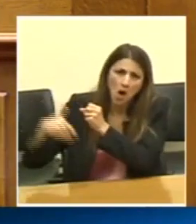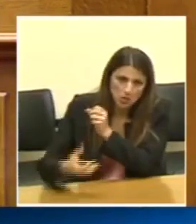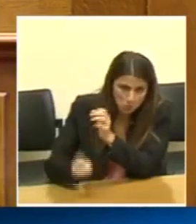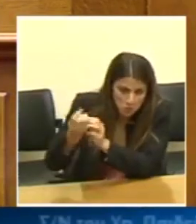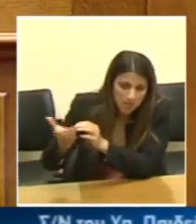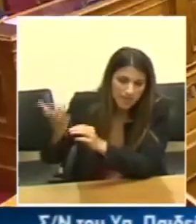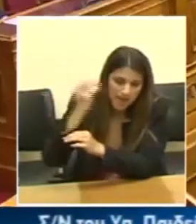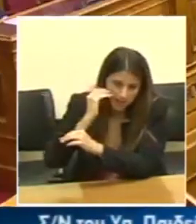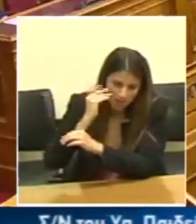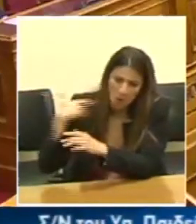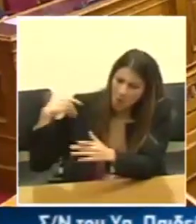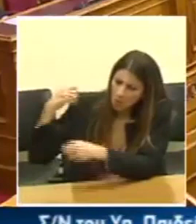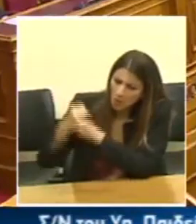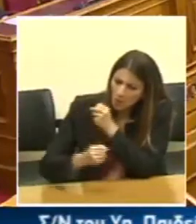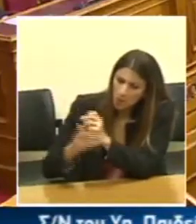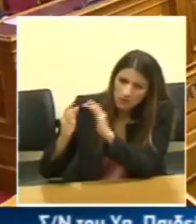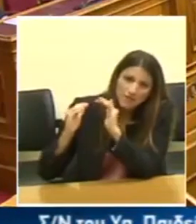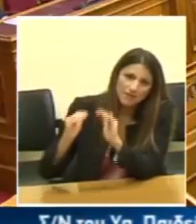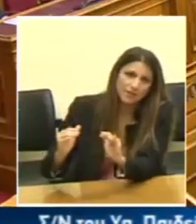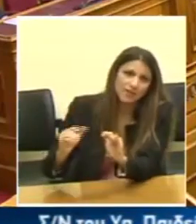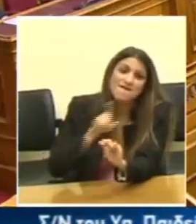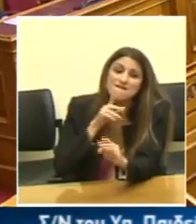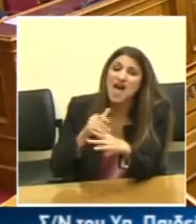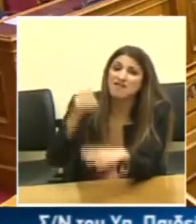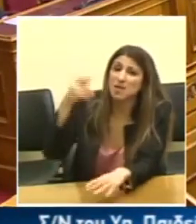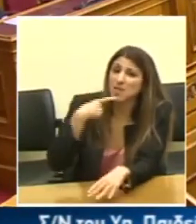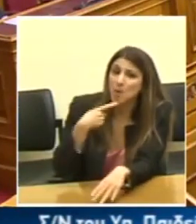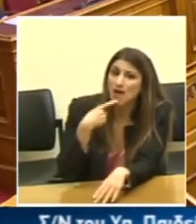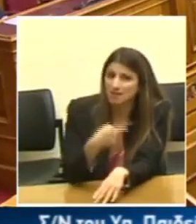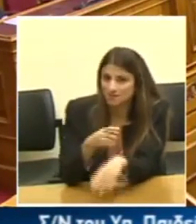Δεν καινούριο. Λοιπόν, σας παρακαλώ.